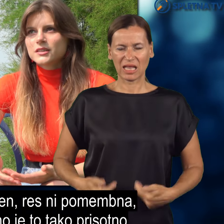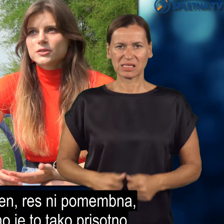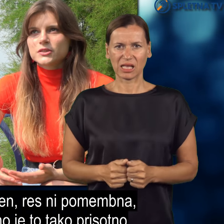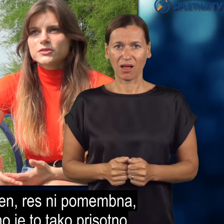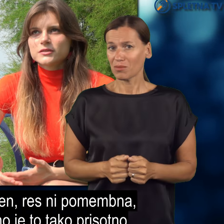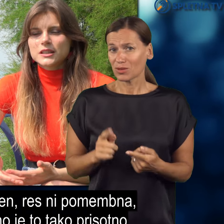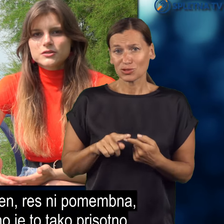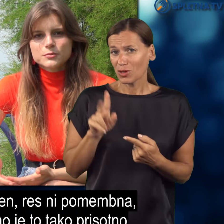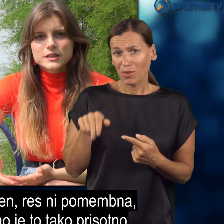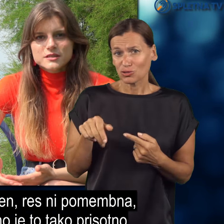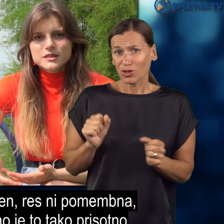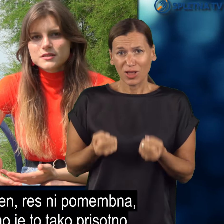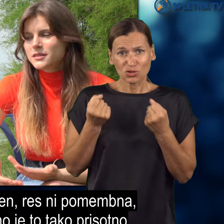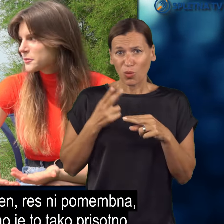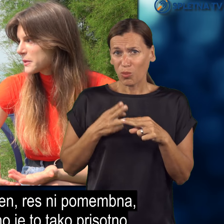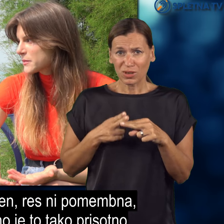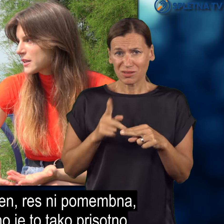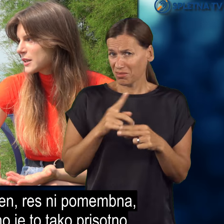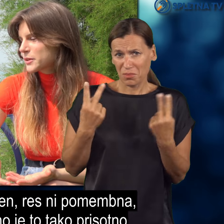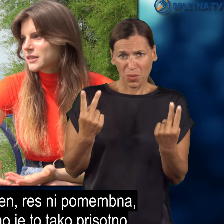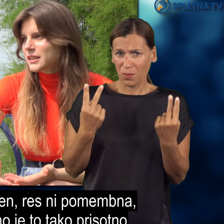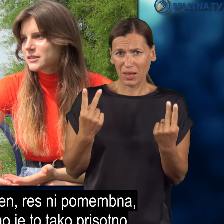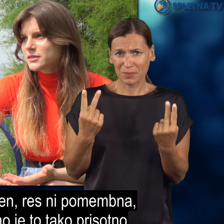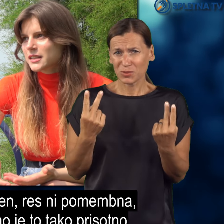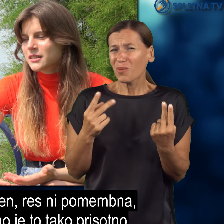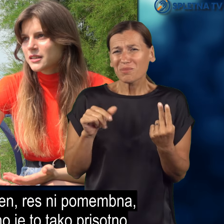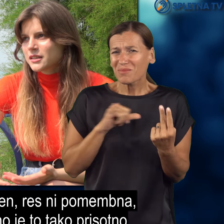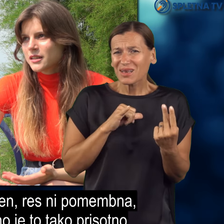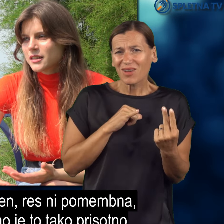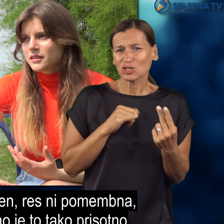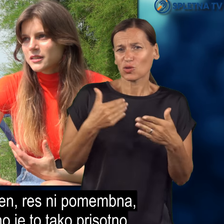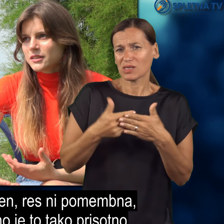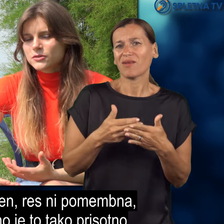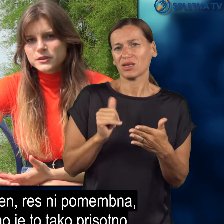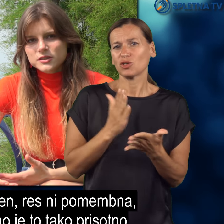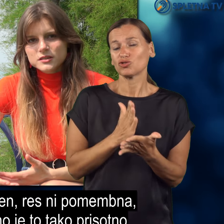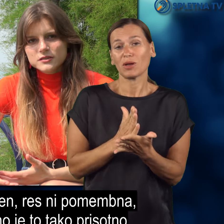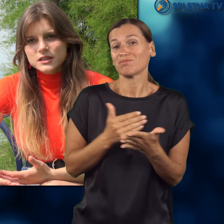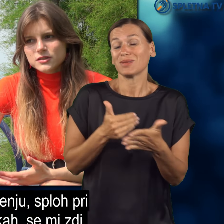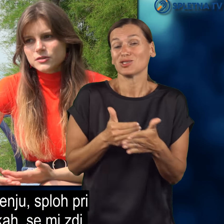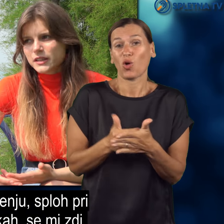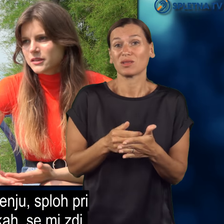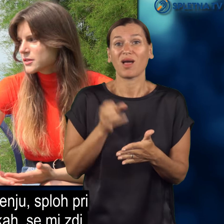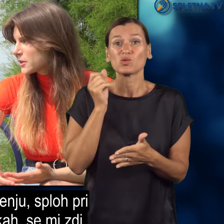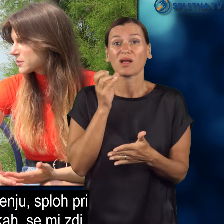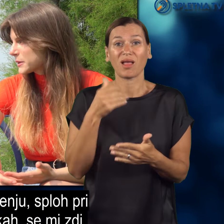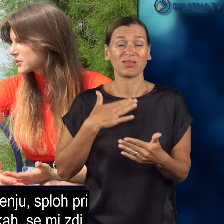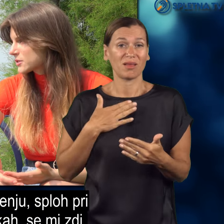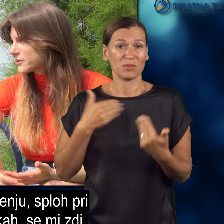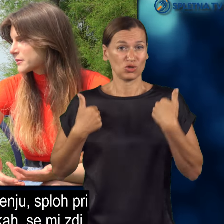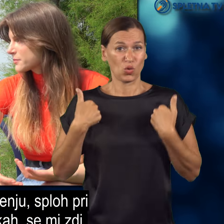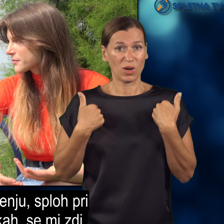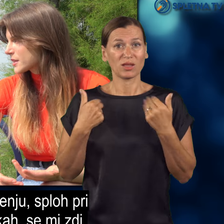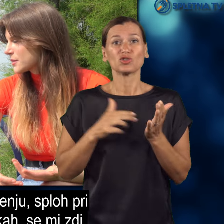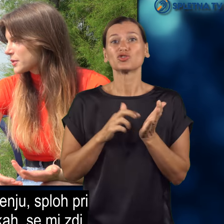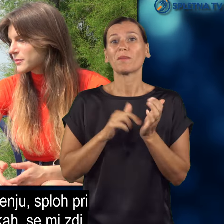če imaš težko bolezen, res ni pomembna, ampak hkrati vseeno je tako prisotna v našem življenju, sploh pač,